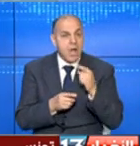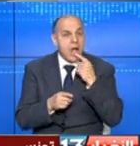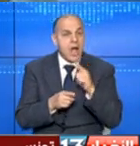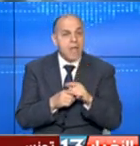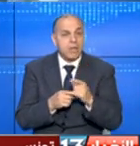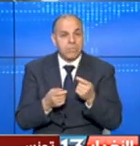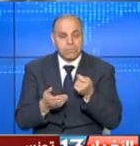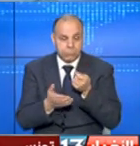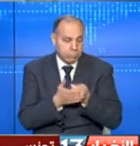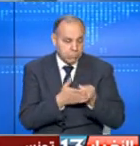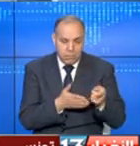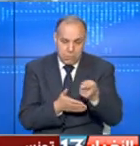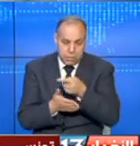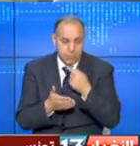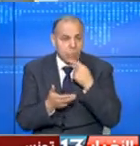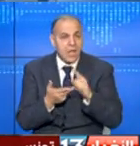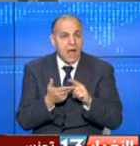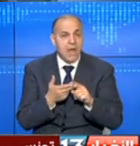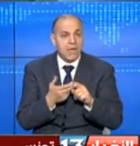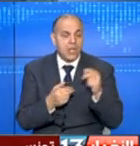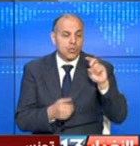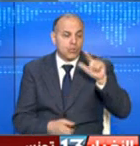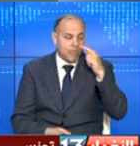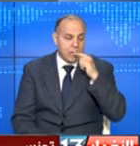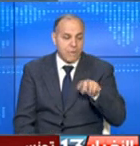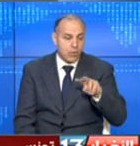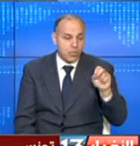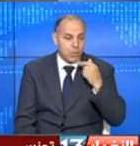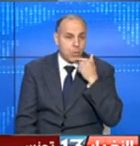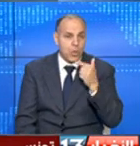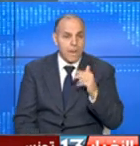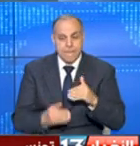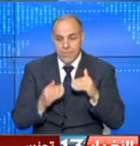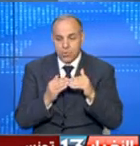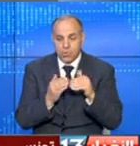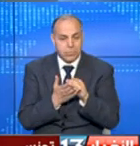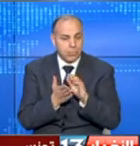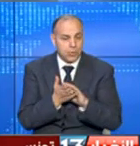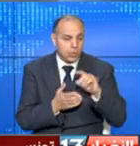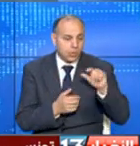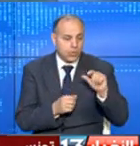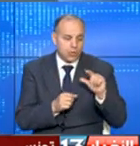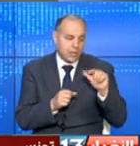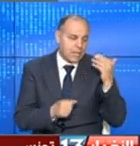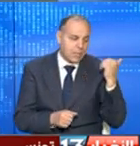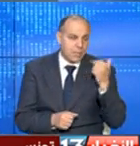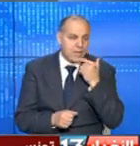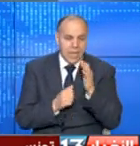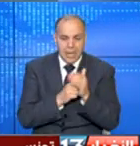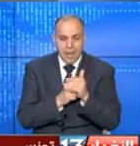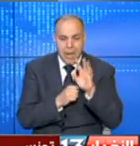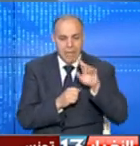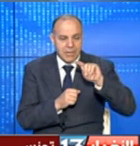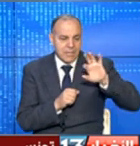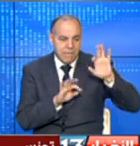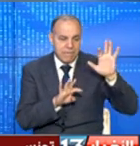المواد ماعدا المؤثره والتعزيزات في شهر نوفمبر عشرين والفين على مستواه المسجل في الشهر السابق اي اربعه فاصله